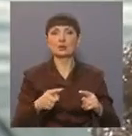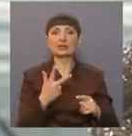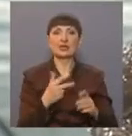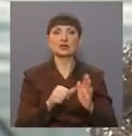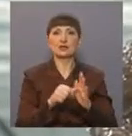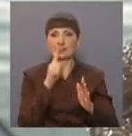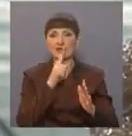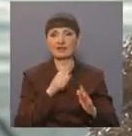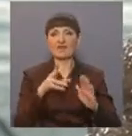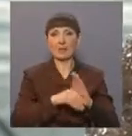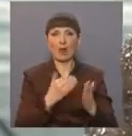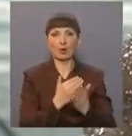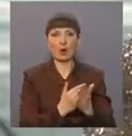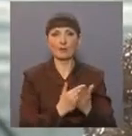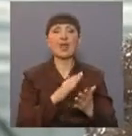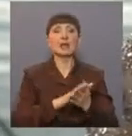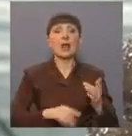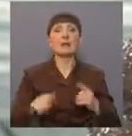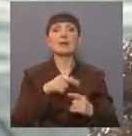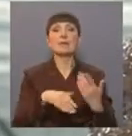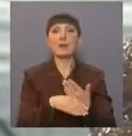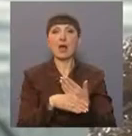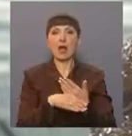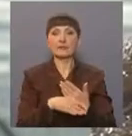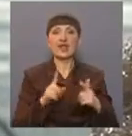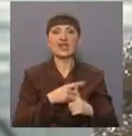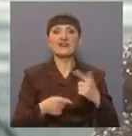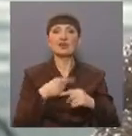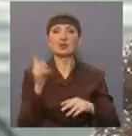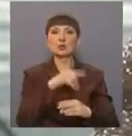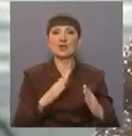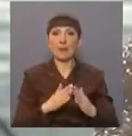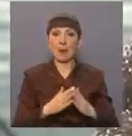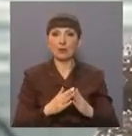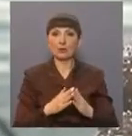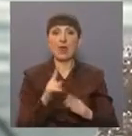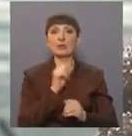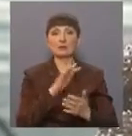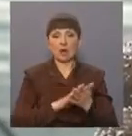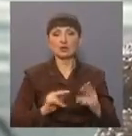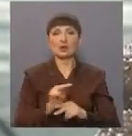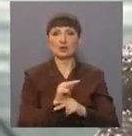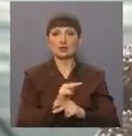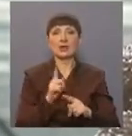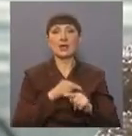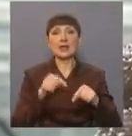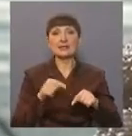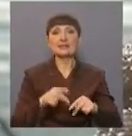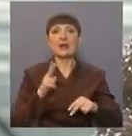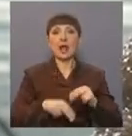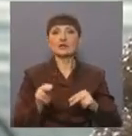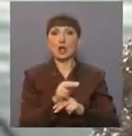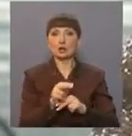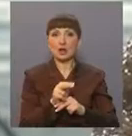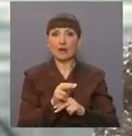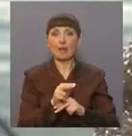месяцев в рамках программы. Далее мы им помогаем либо вернуться домой, где они могут долечиться, либо они здесь заканчивают лечение